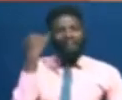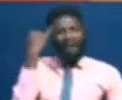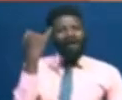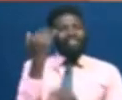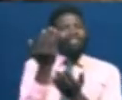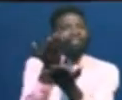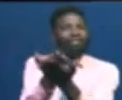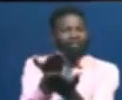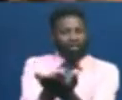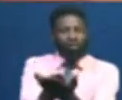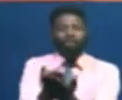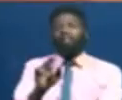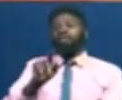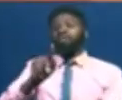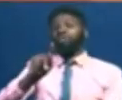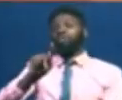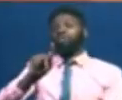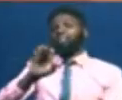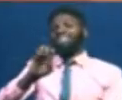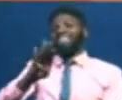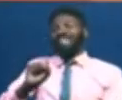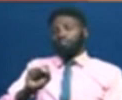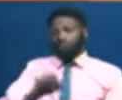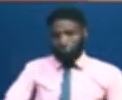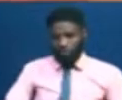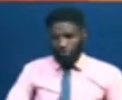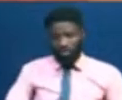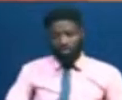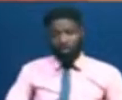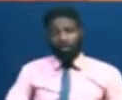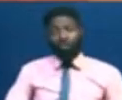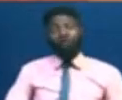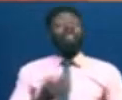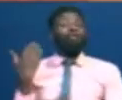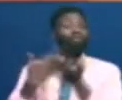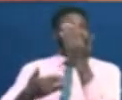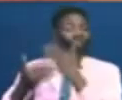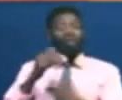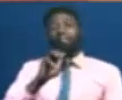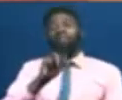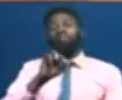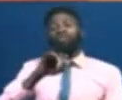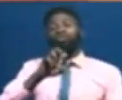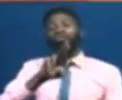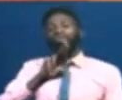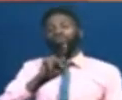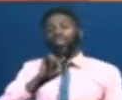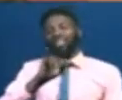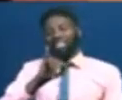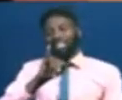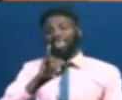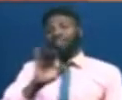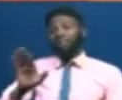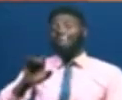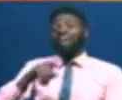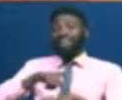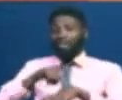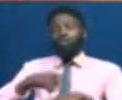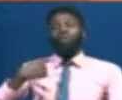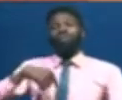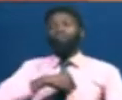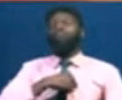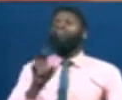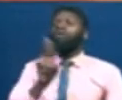Standard. Wakati ule wa zamani wa Mishuki tulikuwa tunatumia kitu inaitwa British Standard. Sasa nikauliza